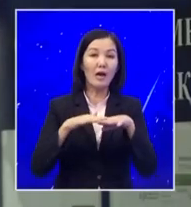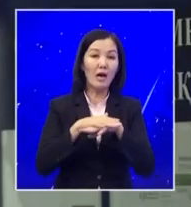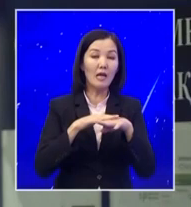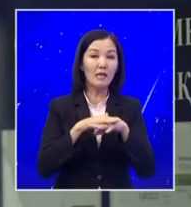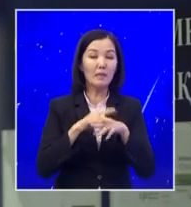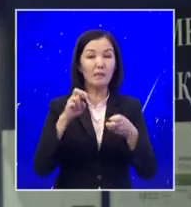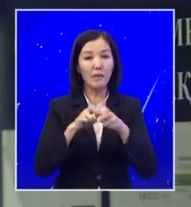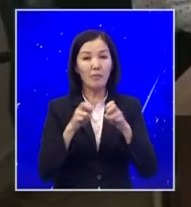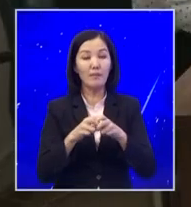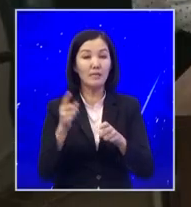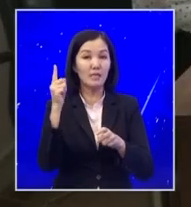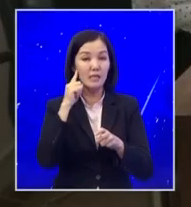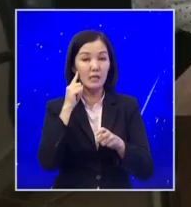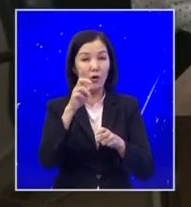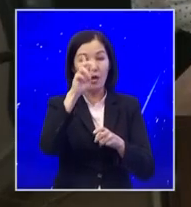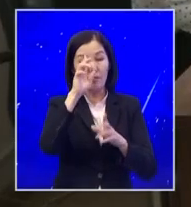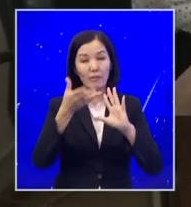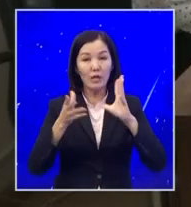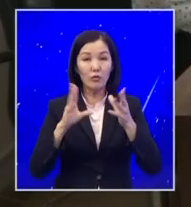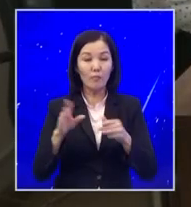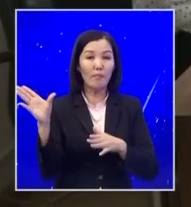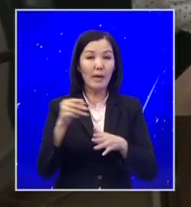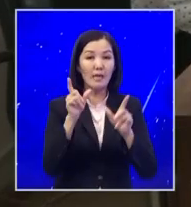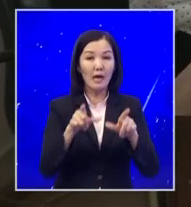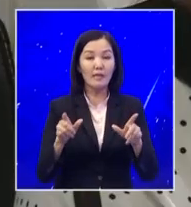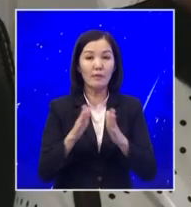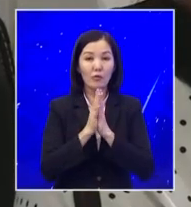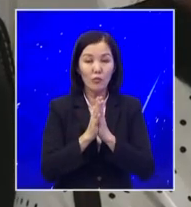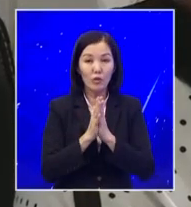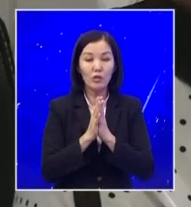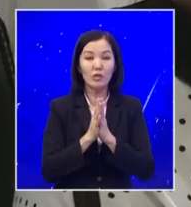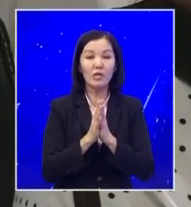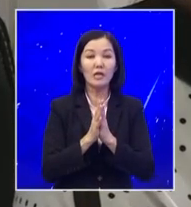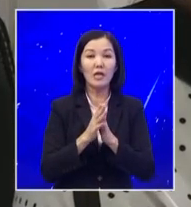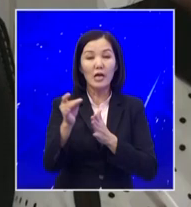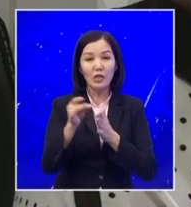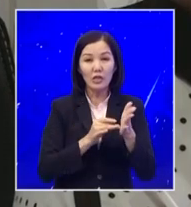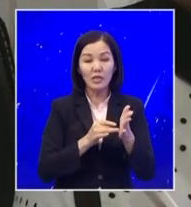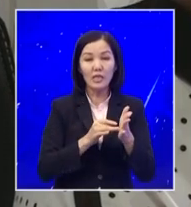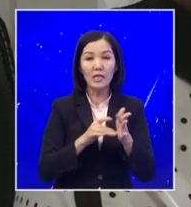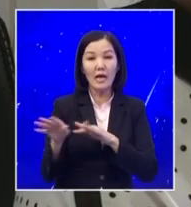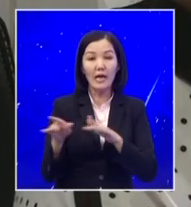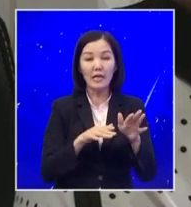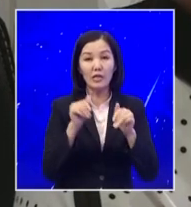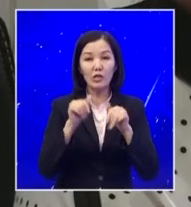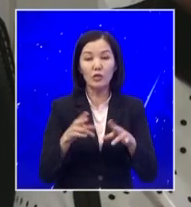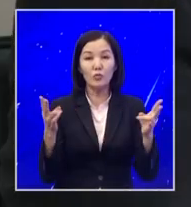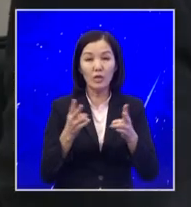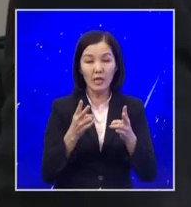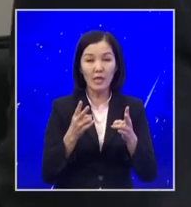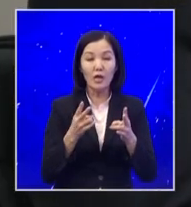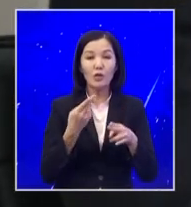құлақ асатын мемлекет тұжырымдамасы барлық азаматтардың өтініштеріне жедел және тиімді әрекет етуге бағытталуы